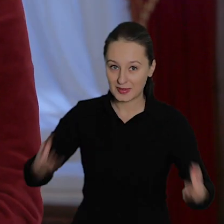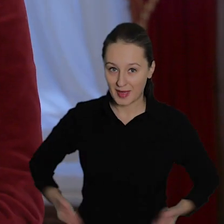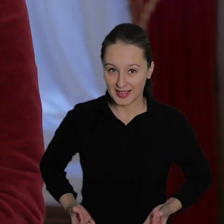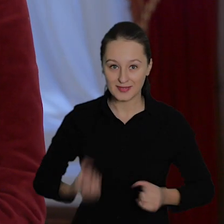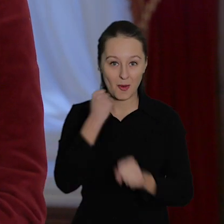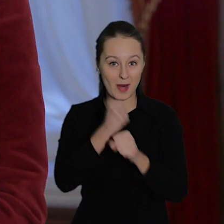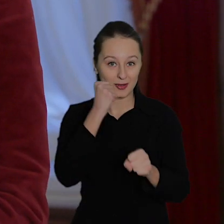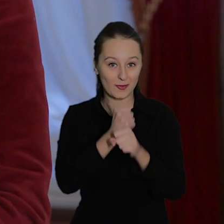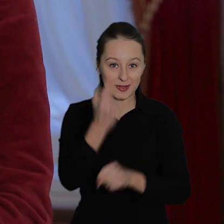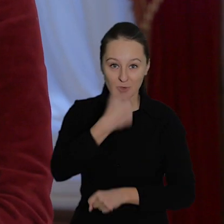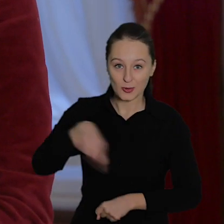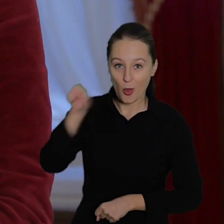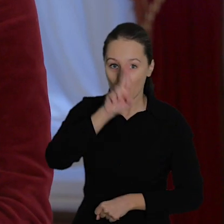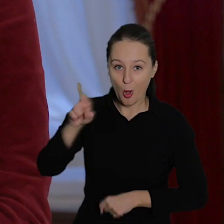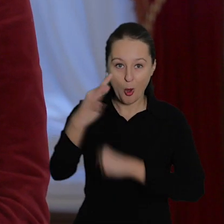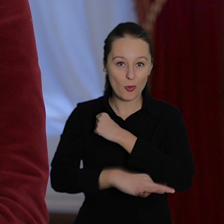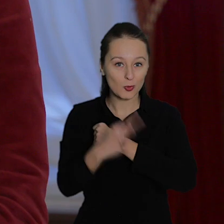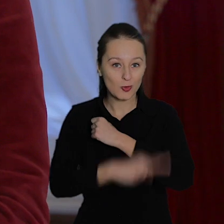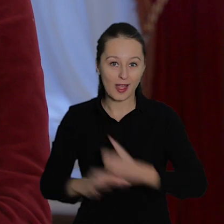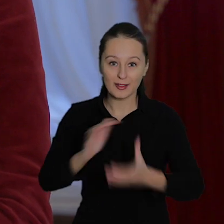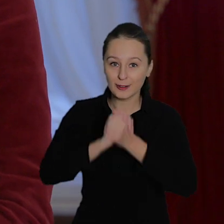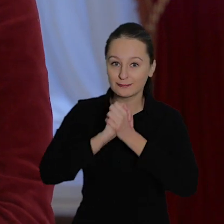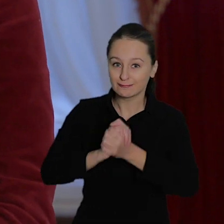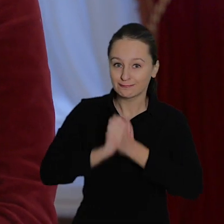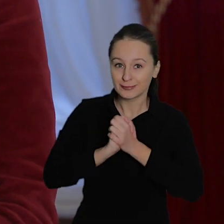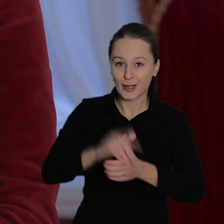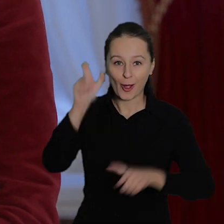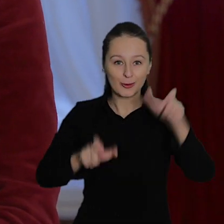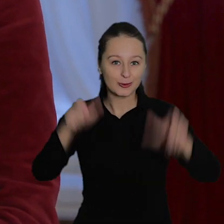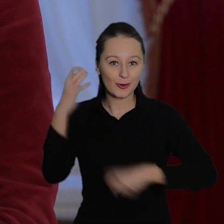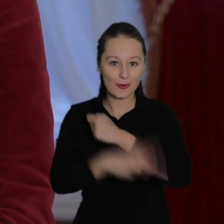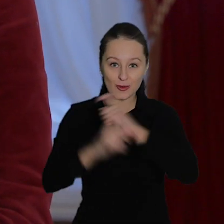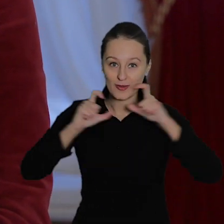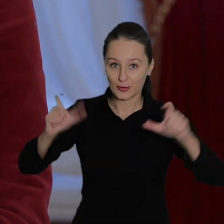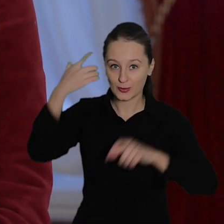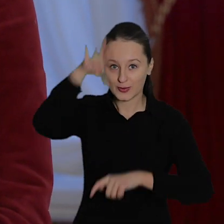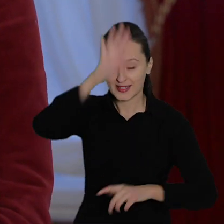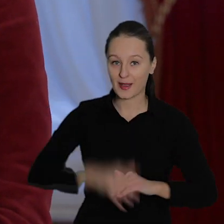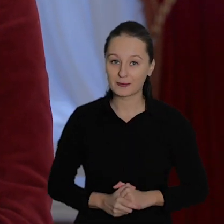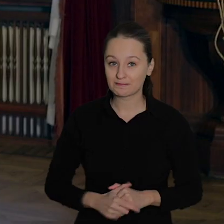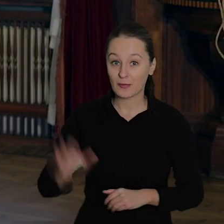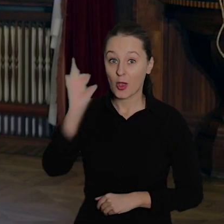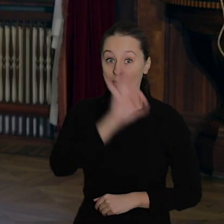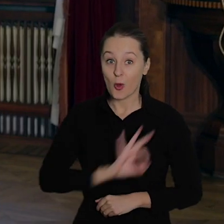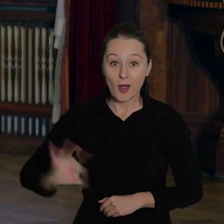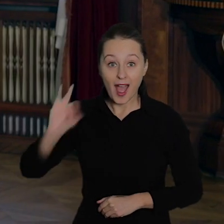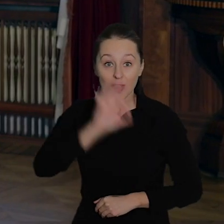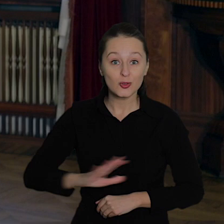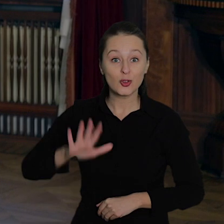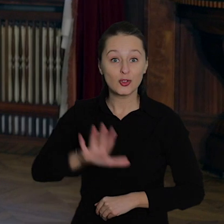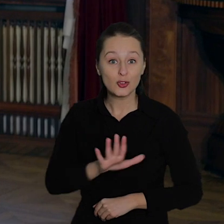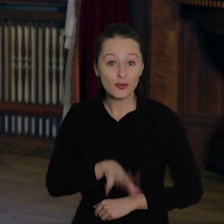Szanowni Państwo, drodzy pracownicy, doktoranci, studenci i przyjaciele Uniwersytetu Łódzkiego, z